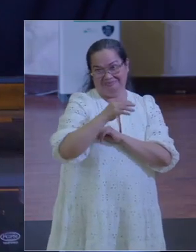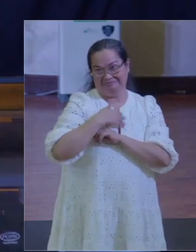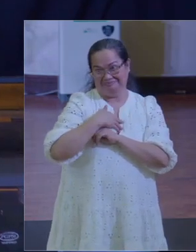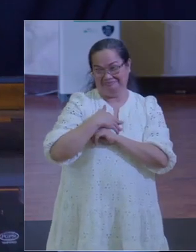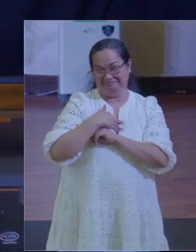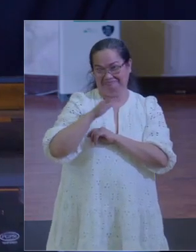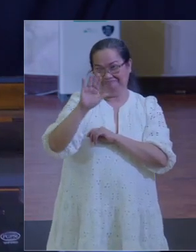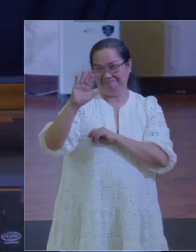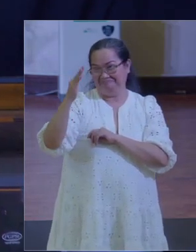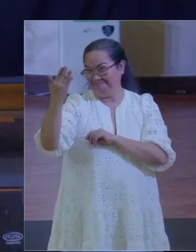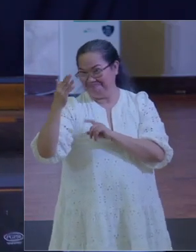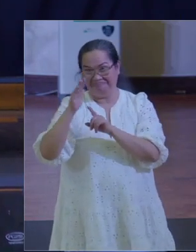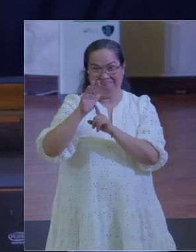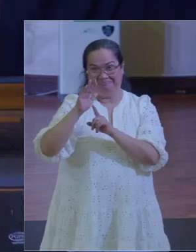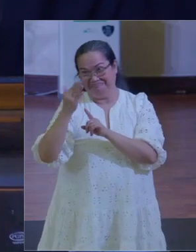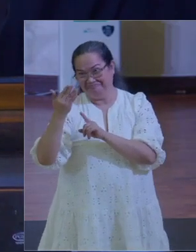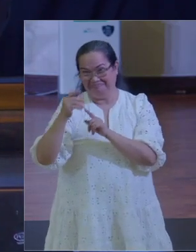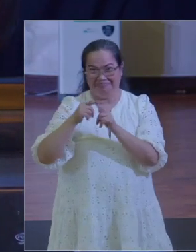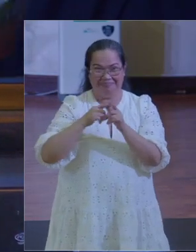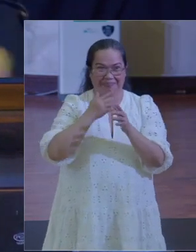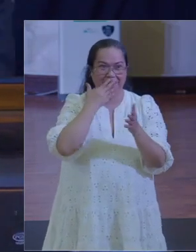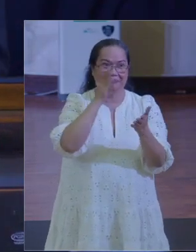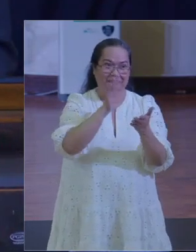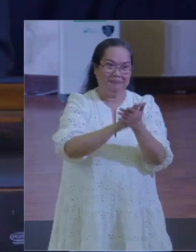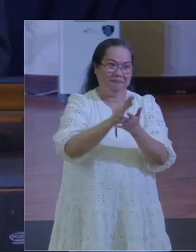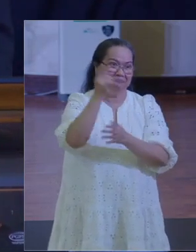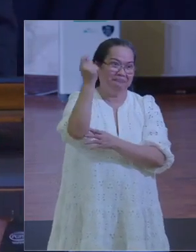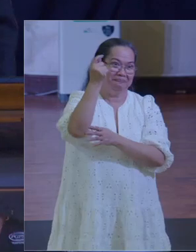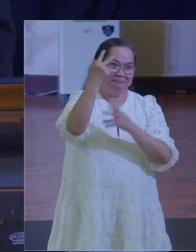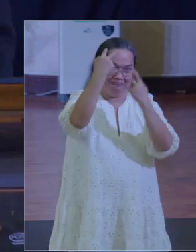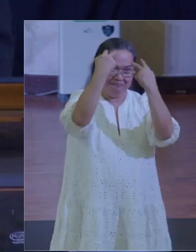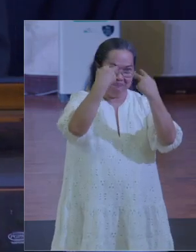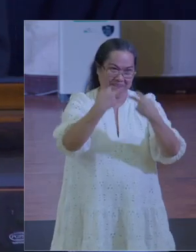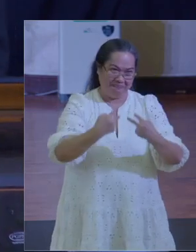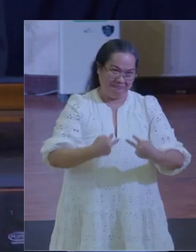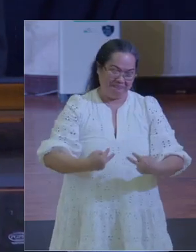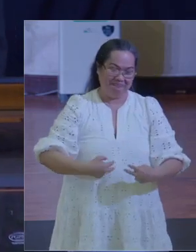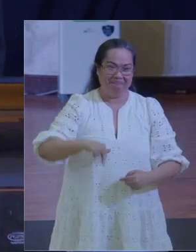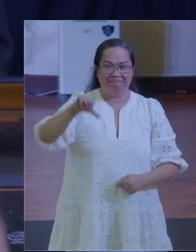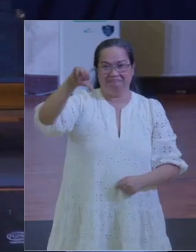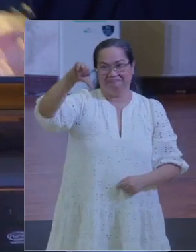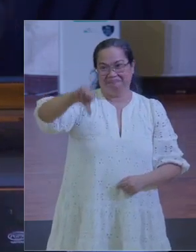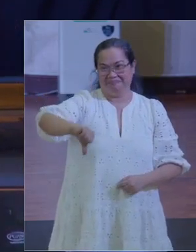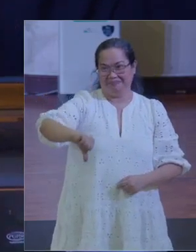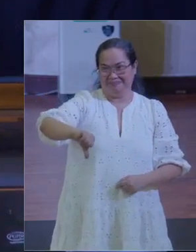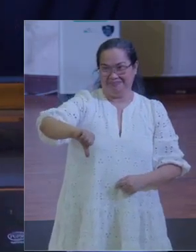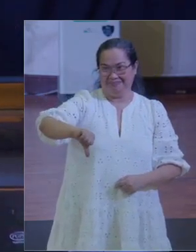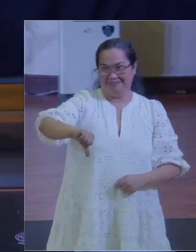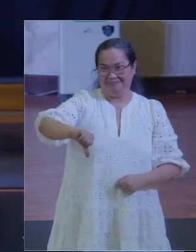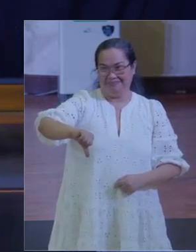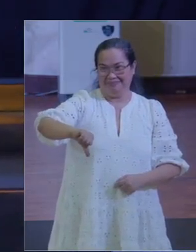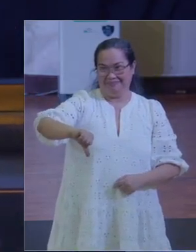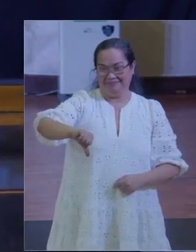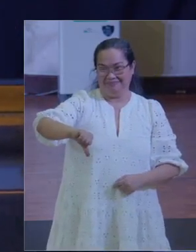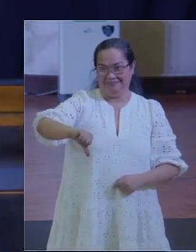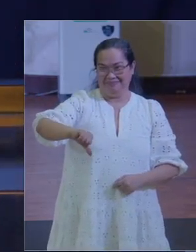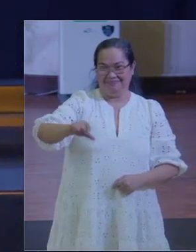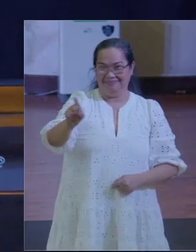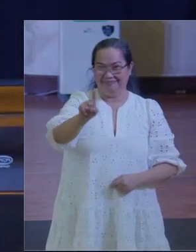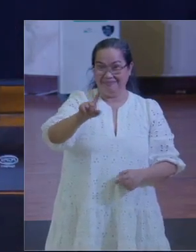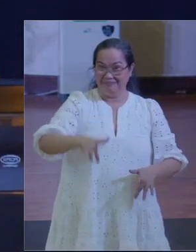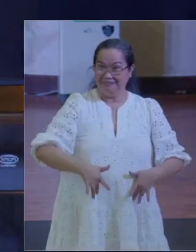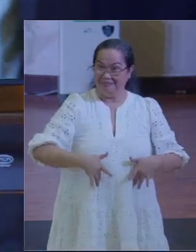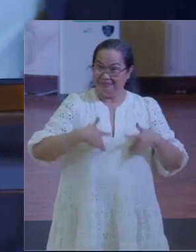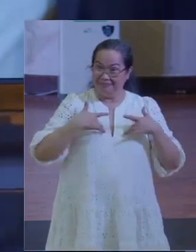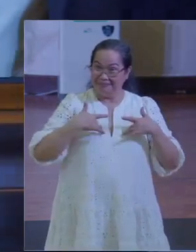at magkakaroon ka ng tinatawag na bad testimony. So nakalulungkot yun. Pangalawang tanong, no, para mapamuhay